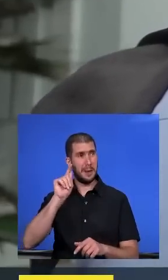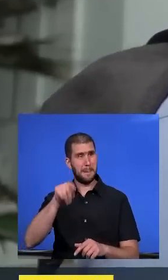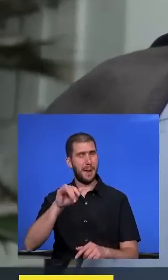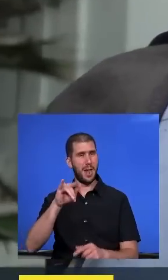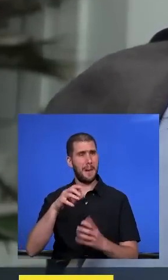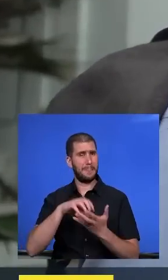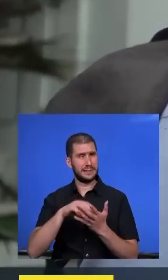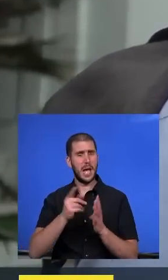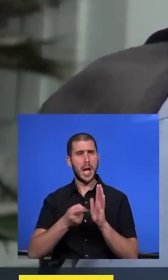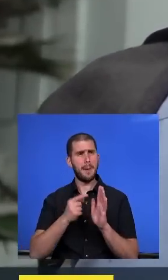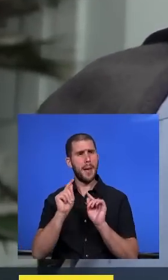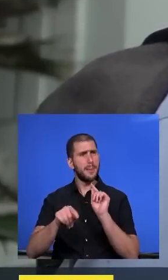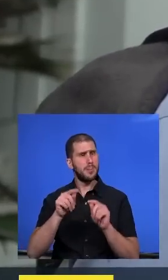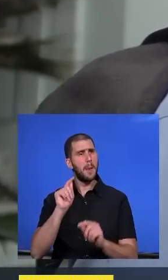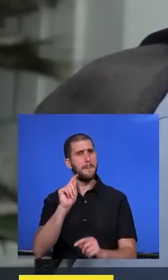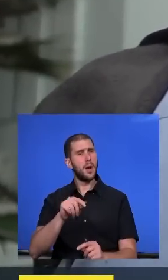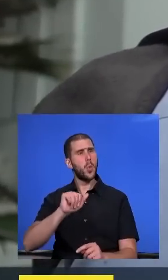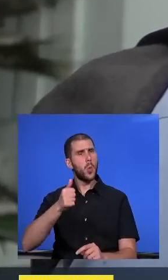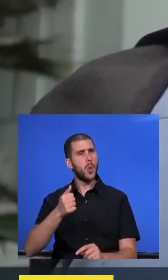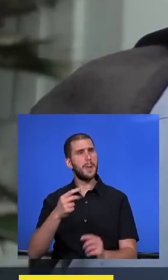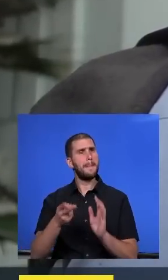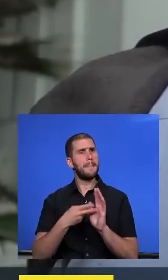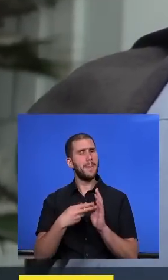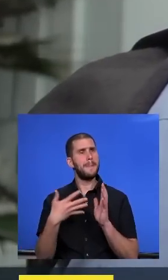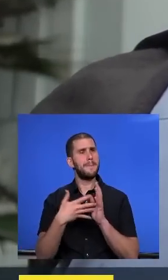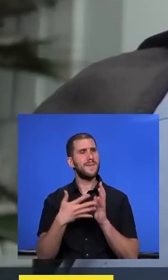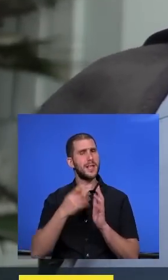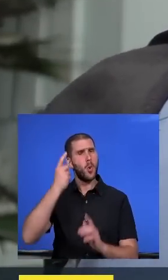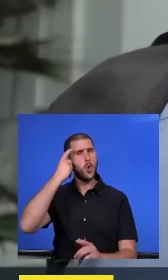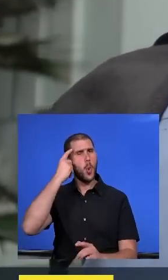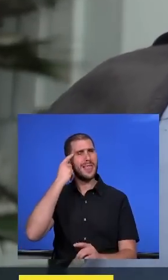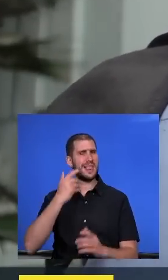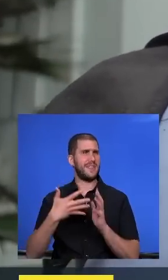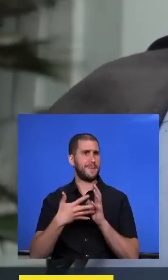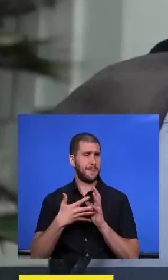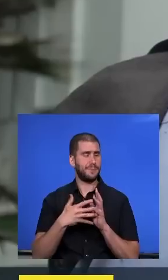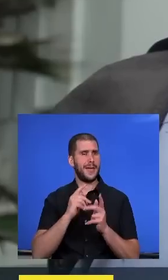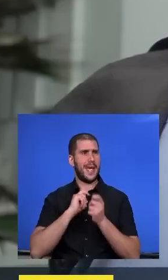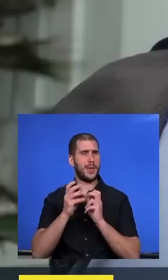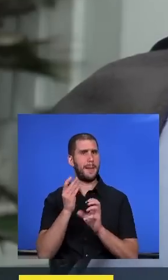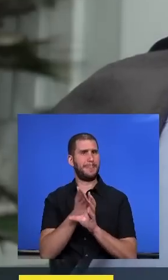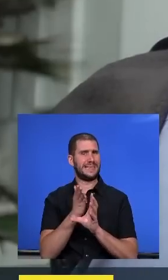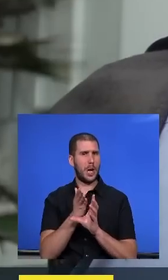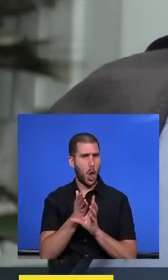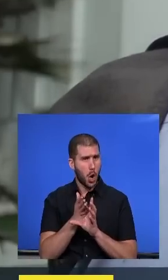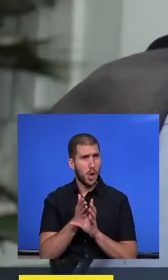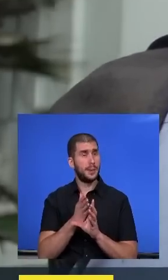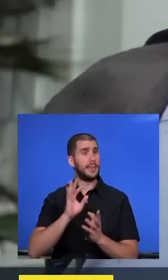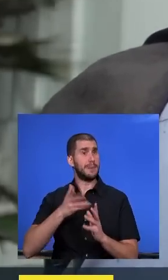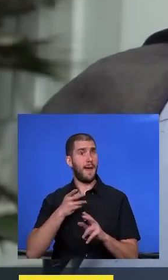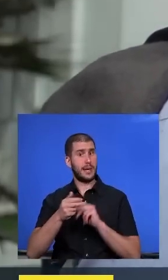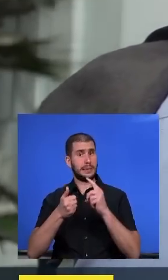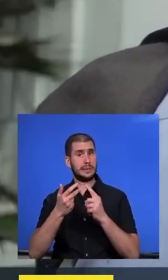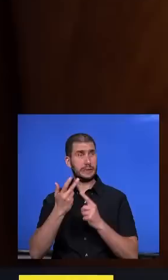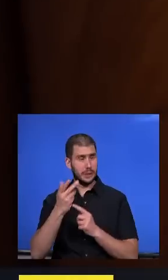במשך כמה פעמים. הוא מגיע תחילה לפעמיים של מבחנים קוגניטיביים, עובר רעיון עם פסיכולוג. במידה הוא עבר את כל התחנות